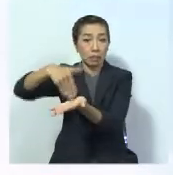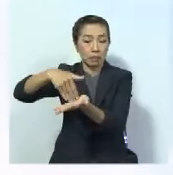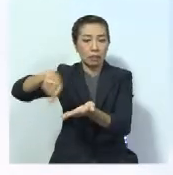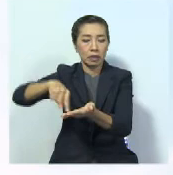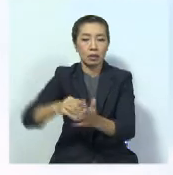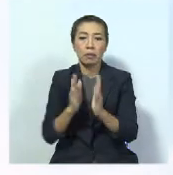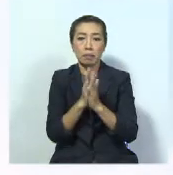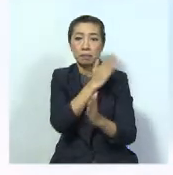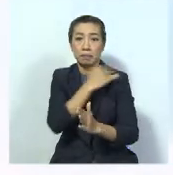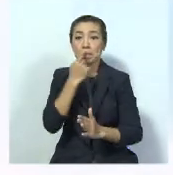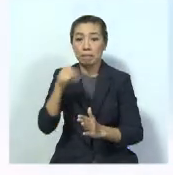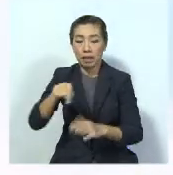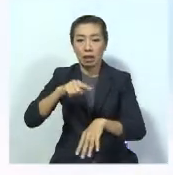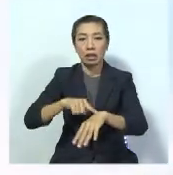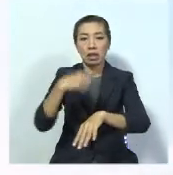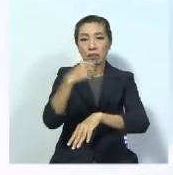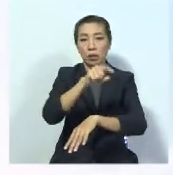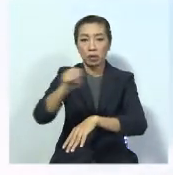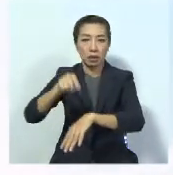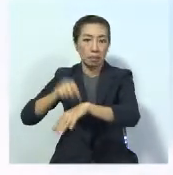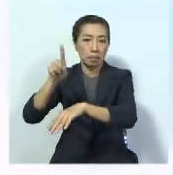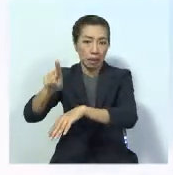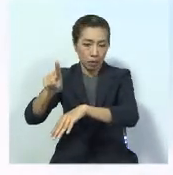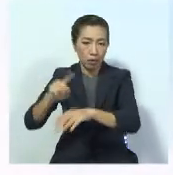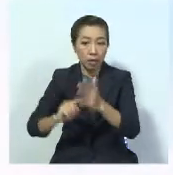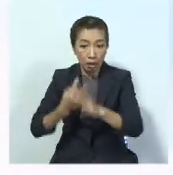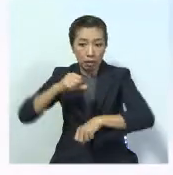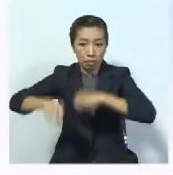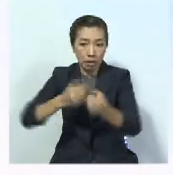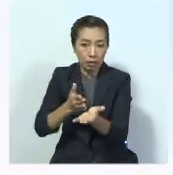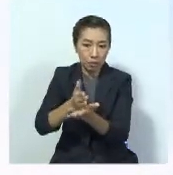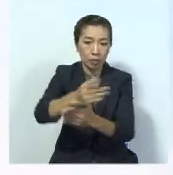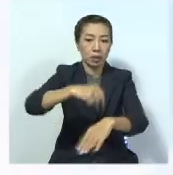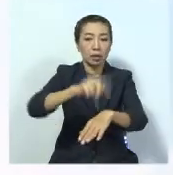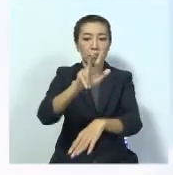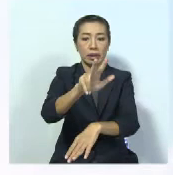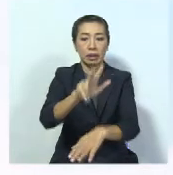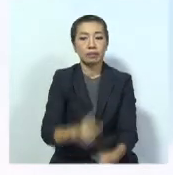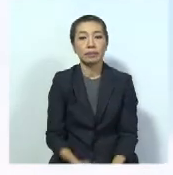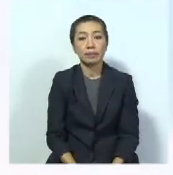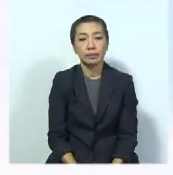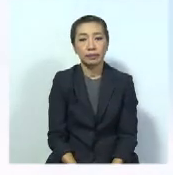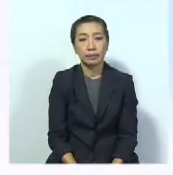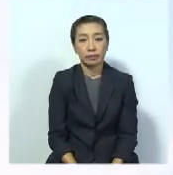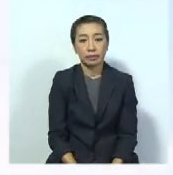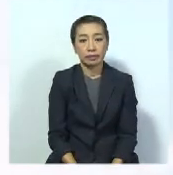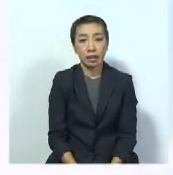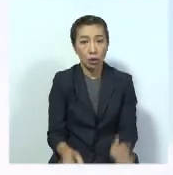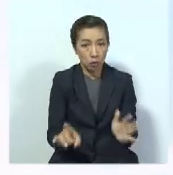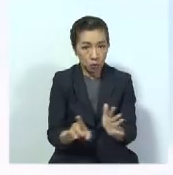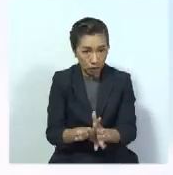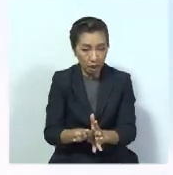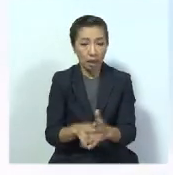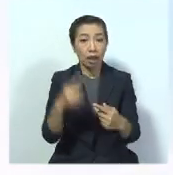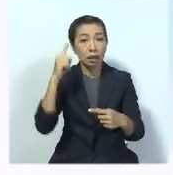ตในเวลา 10:00 น.ถึง 13:00 น.และเริ่มปั่นจักรยานตั้งแต่เวลา 15:00 น.เป็นต้นไปและเส้นทางสุด